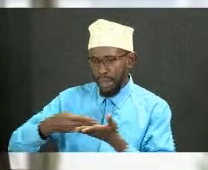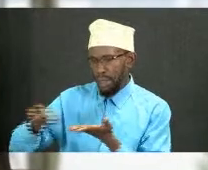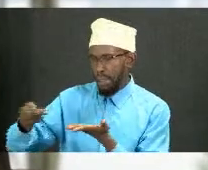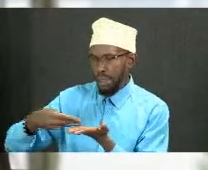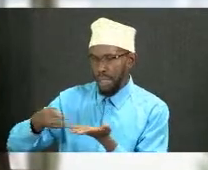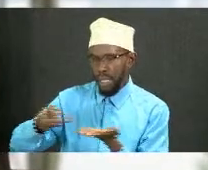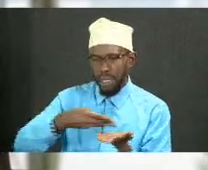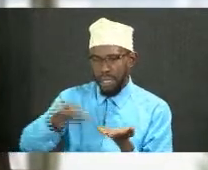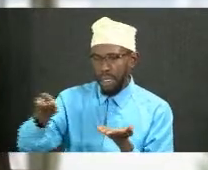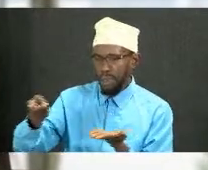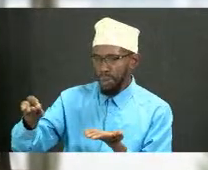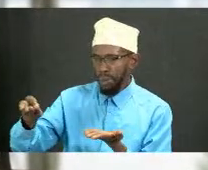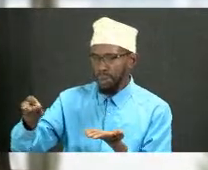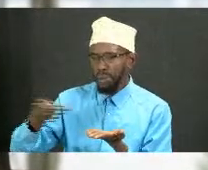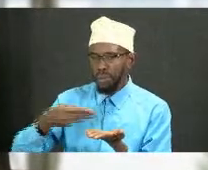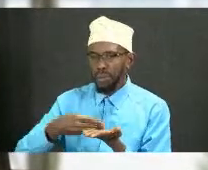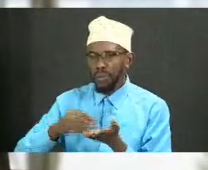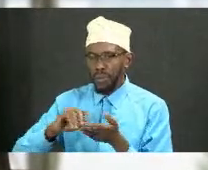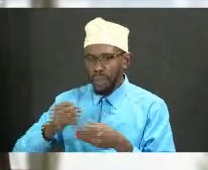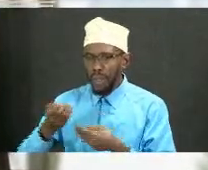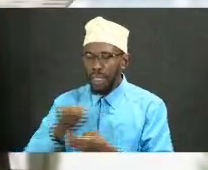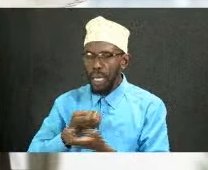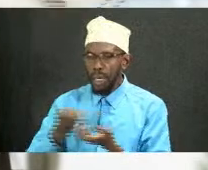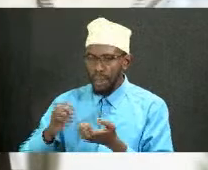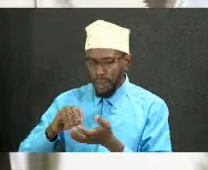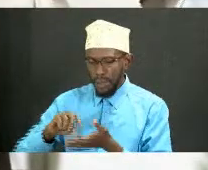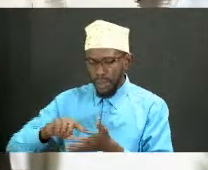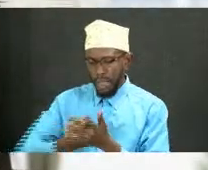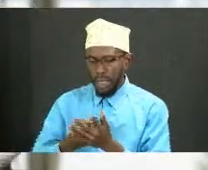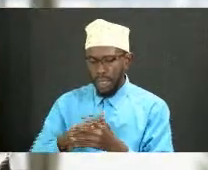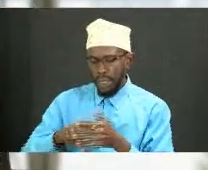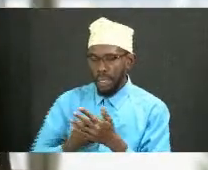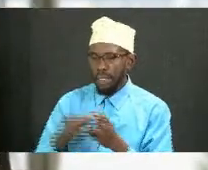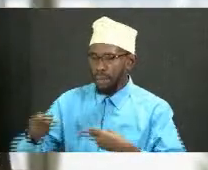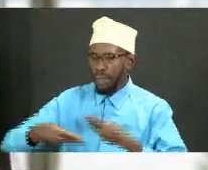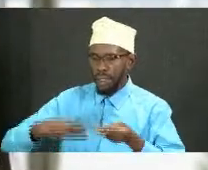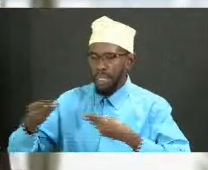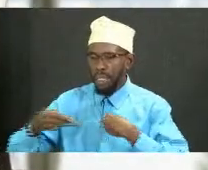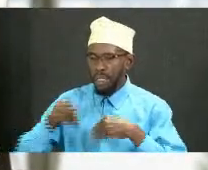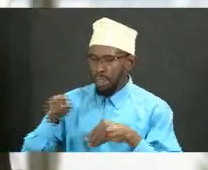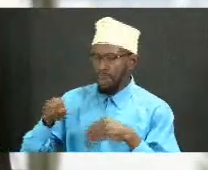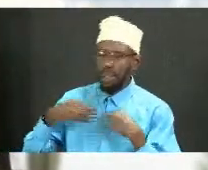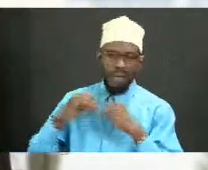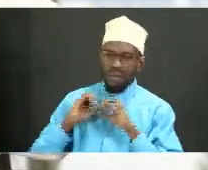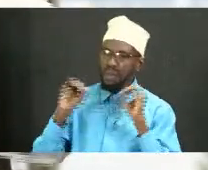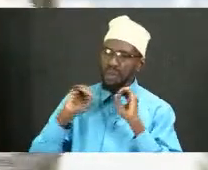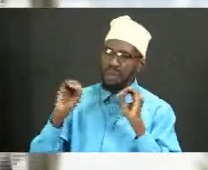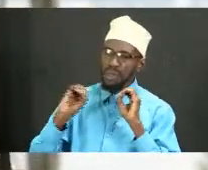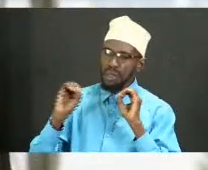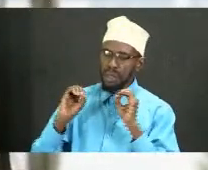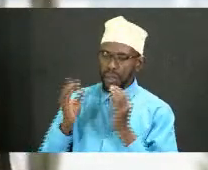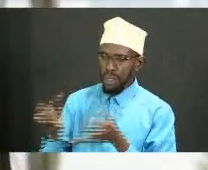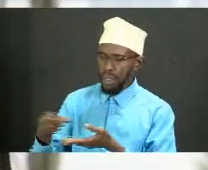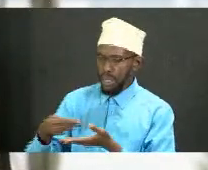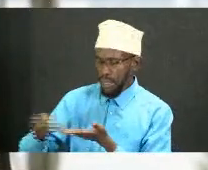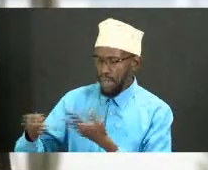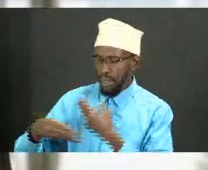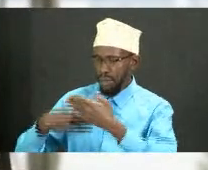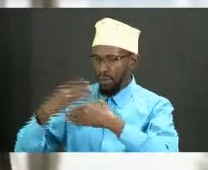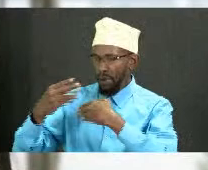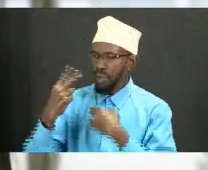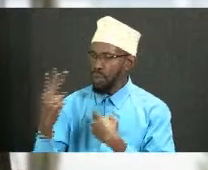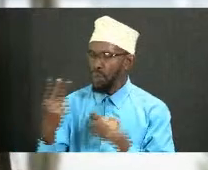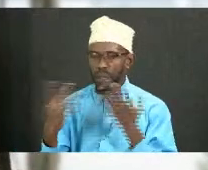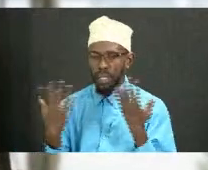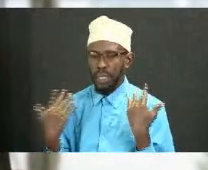kuuza, tukawa na seed capital au rasilimali ya kuanzisha biashara fulani. Huyu bwana alikuwa hana chochote. Kwa hivyo alipouza vile